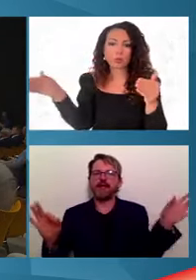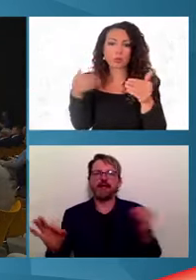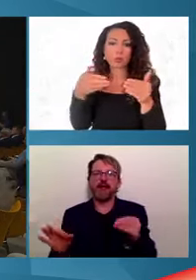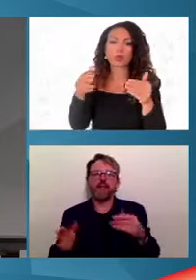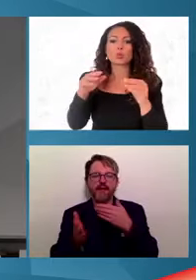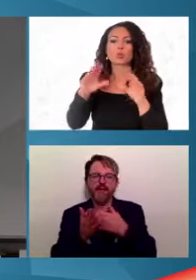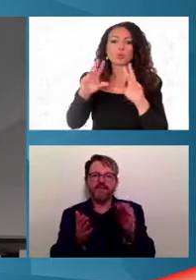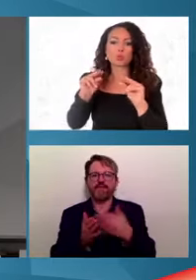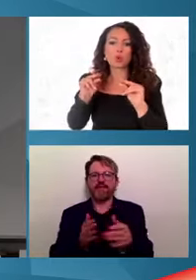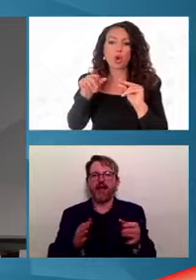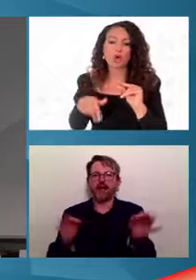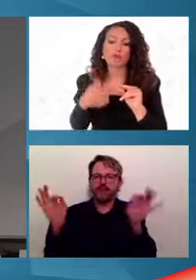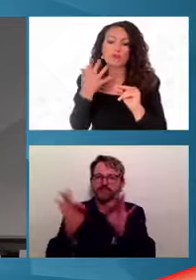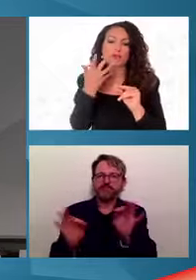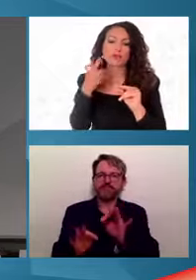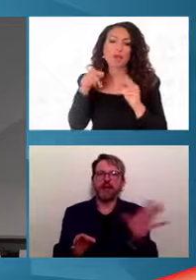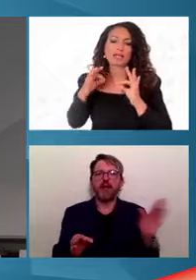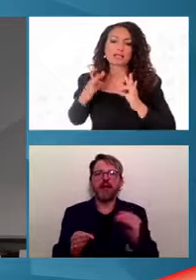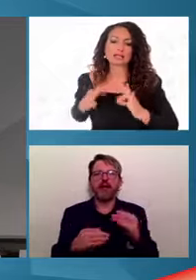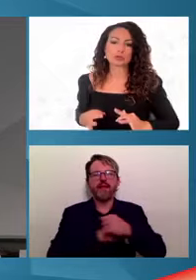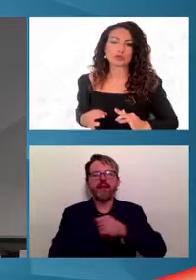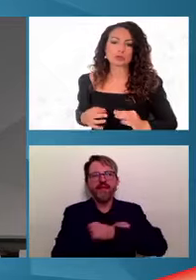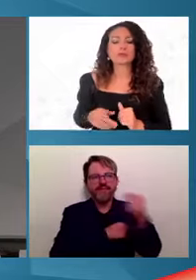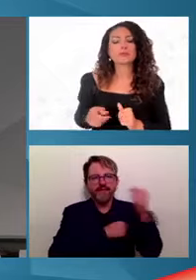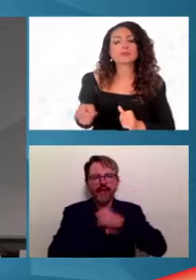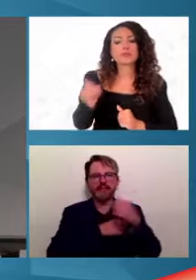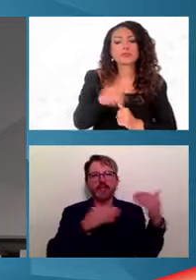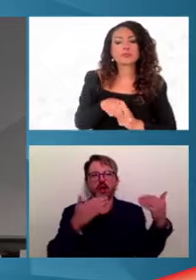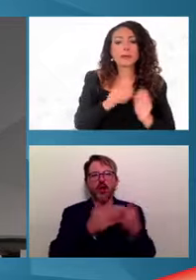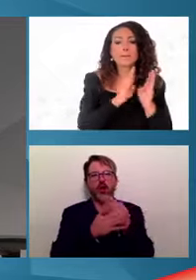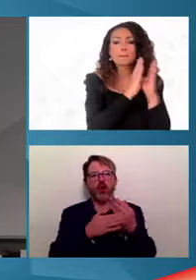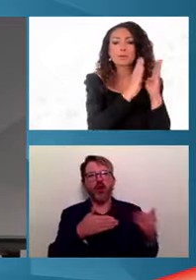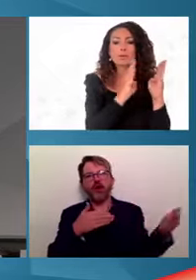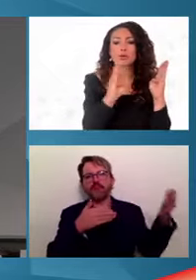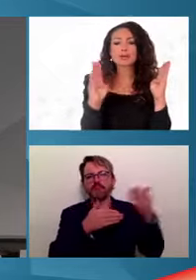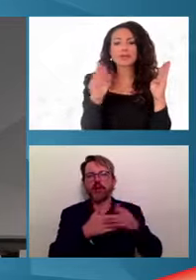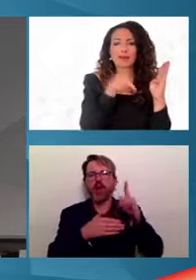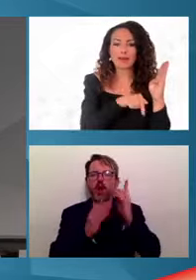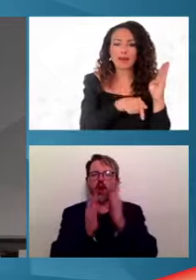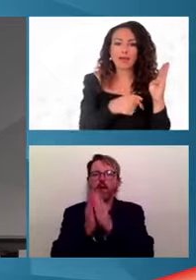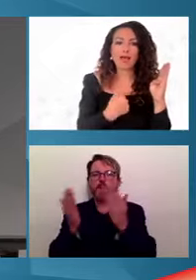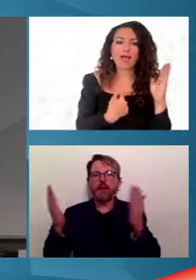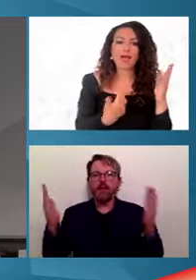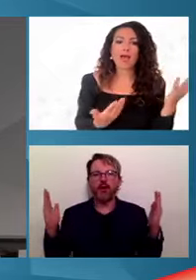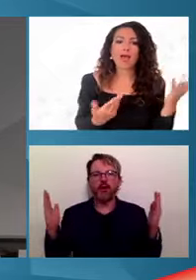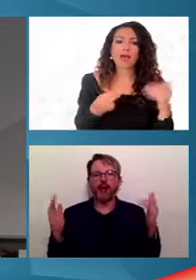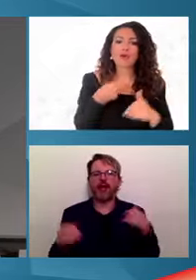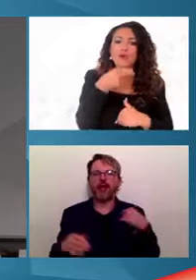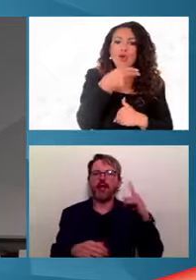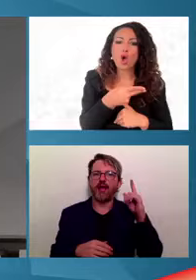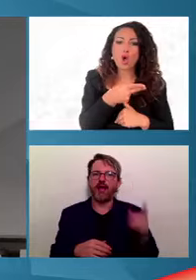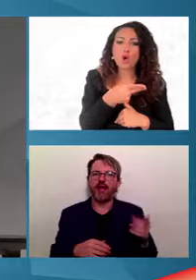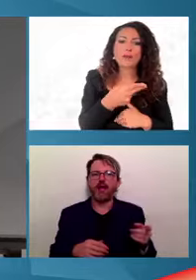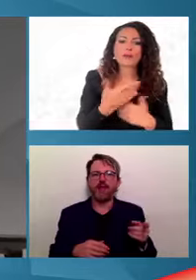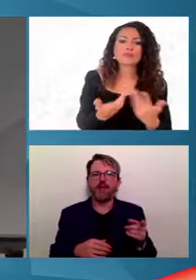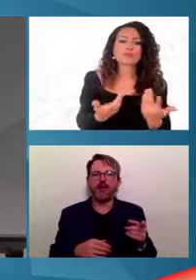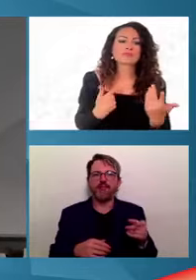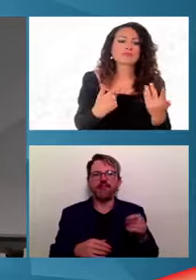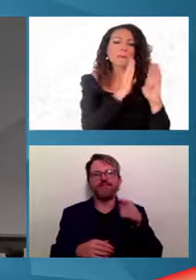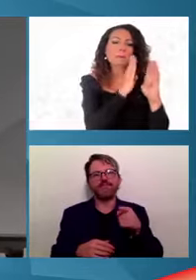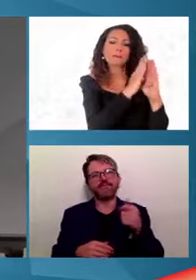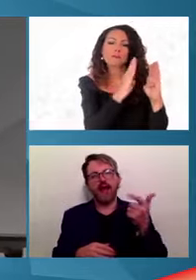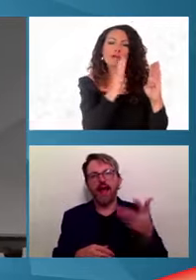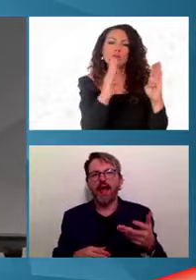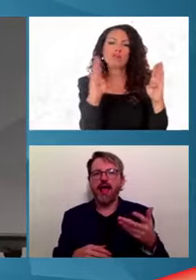importante istituzione. Il Polo Bibliotecario, secondo me, è stato sbagliato il nome, perché quando si dice Polo Bibliotecario la gente